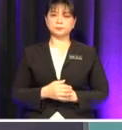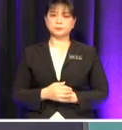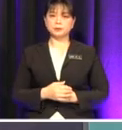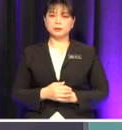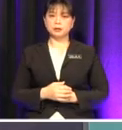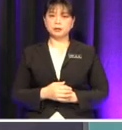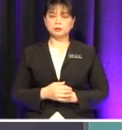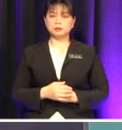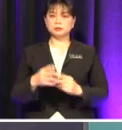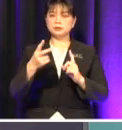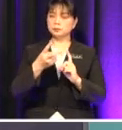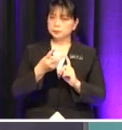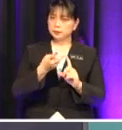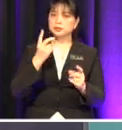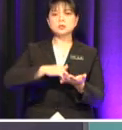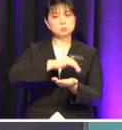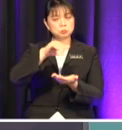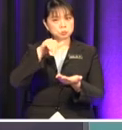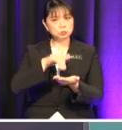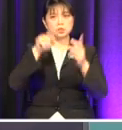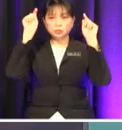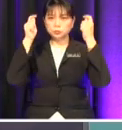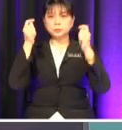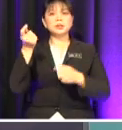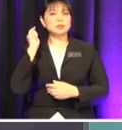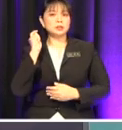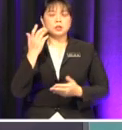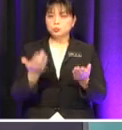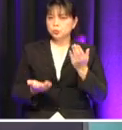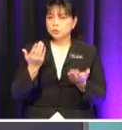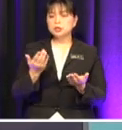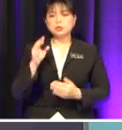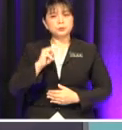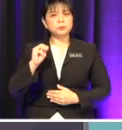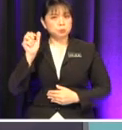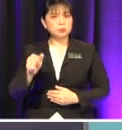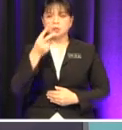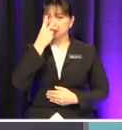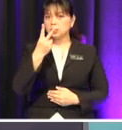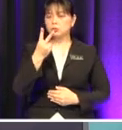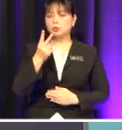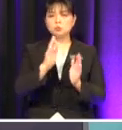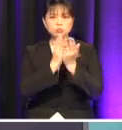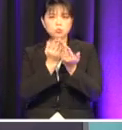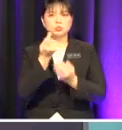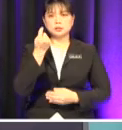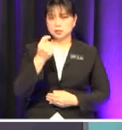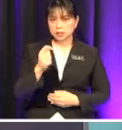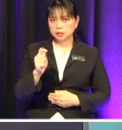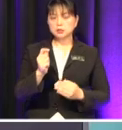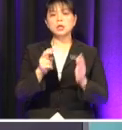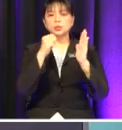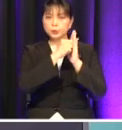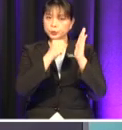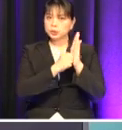apa tuh imbas kembali topik-topik ini mungkin calon-calon boleh tengok balik buku teks Tengok balik